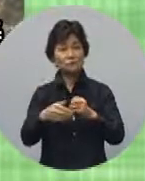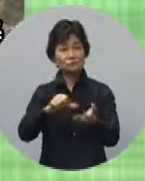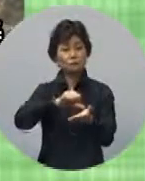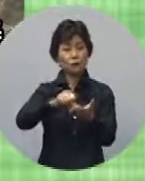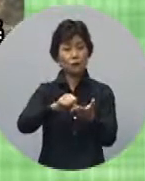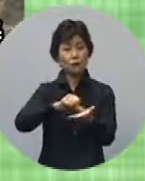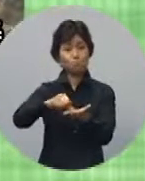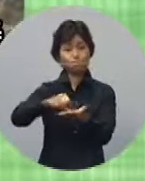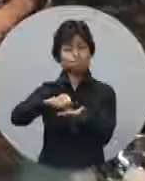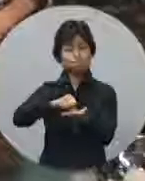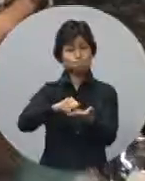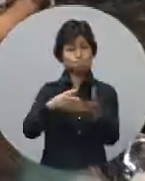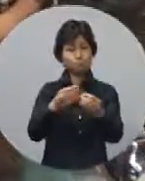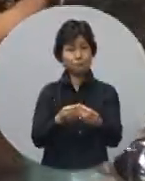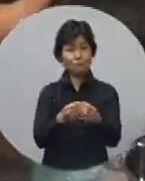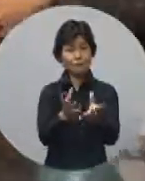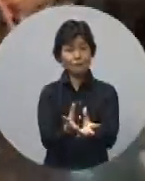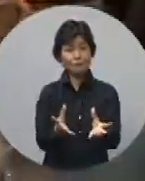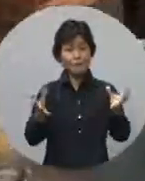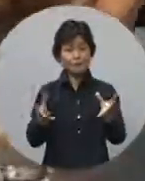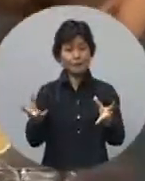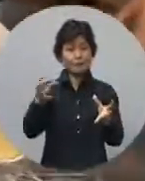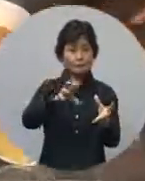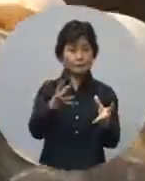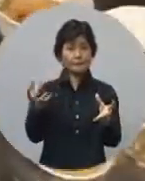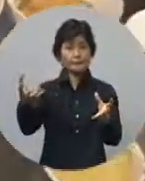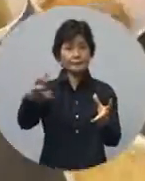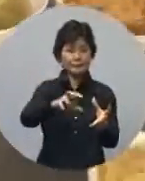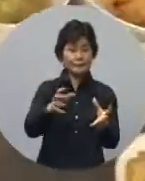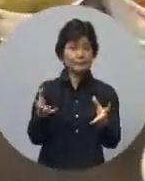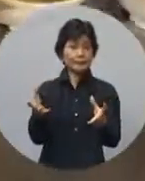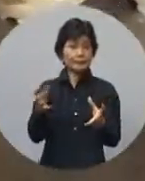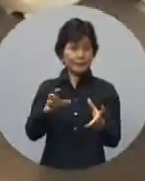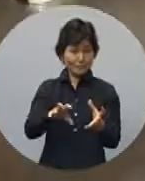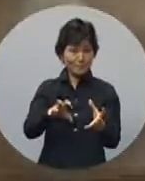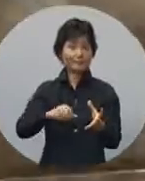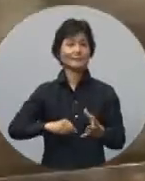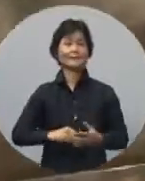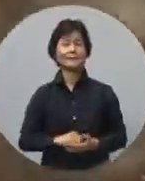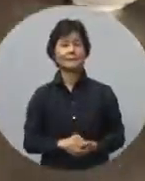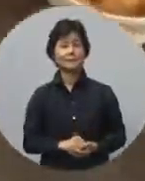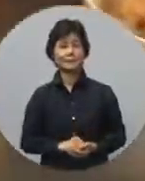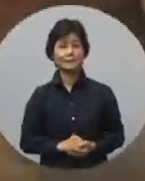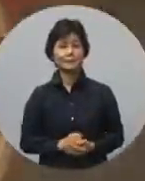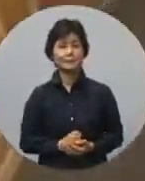ろし、これらを一つの鍋に入れていきます。